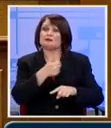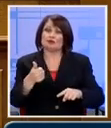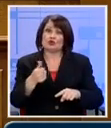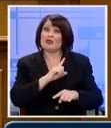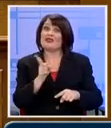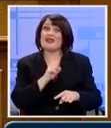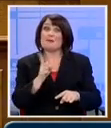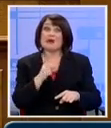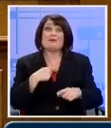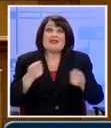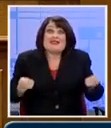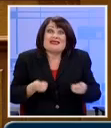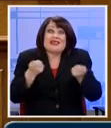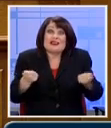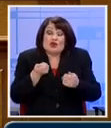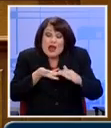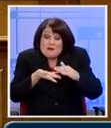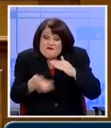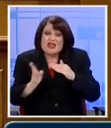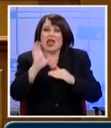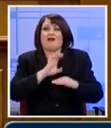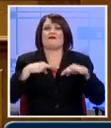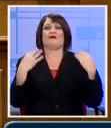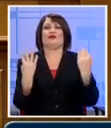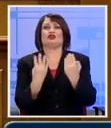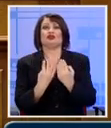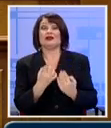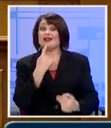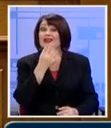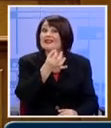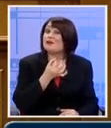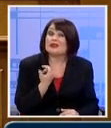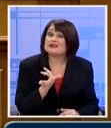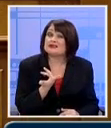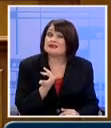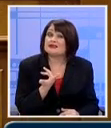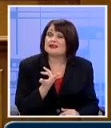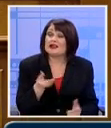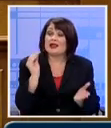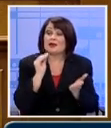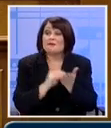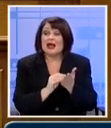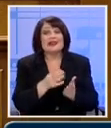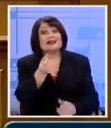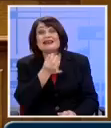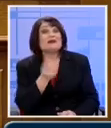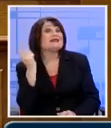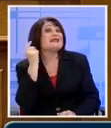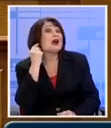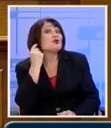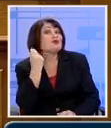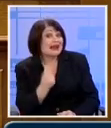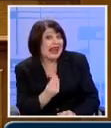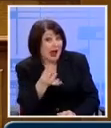θα έπρεπε και δεν θα το κάνει να εξέλθει από την Ευρωζώνη. Πώς είπατε? Ξαναλέτε μια φορά να τα ακούσουμε καλά όλοι